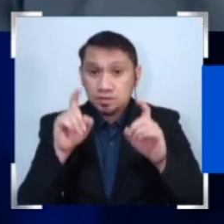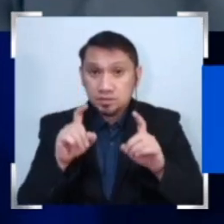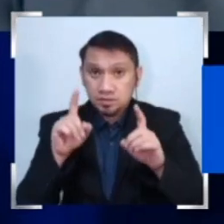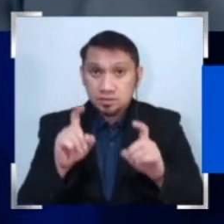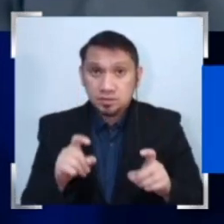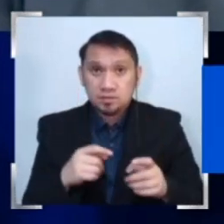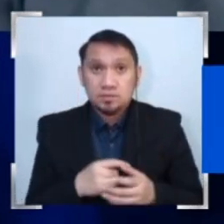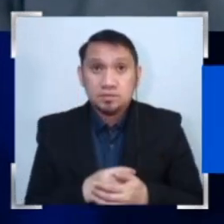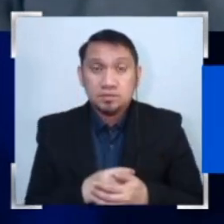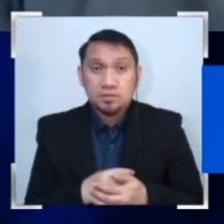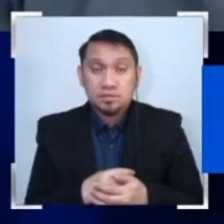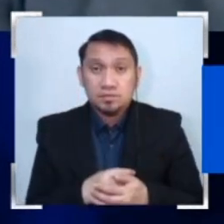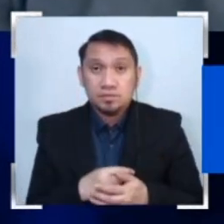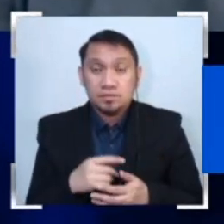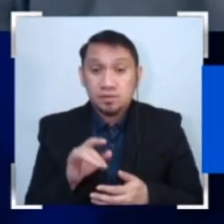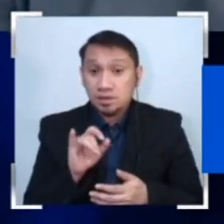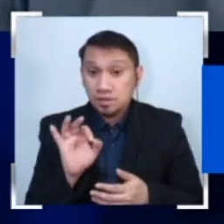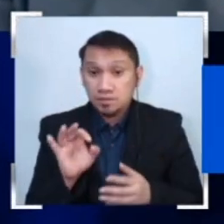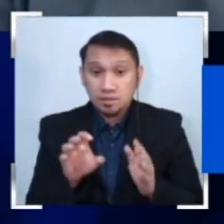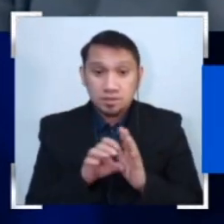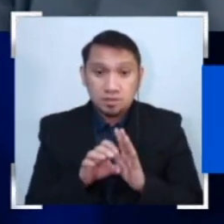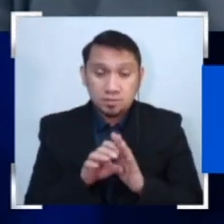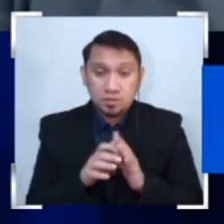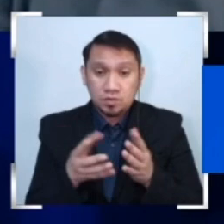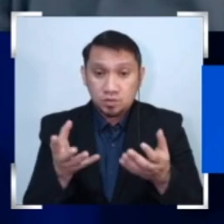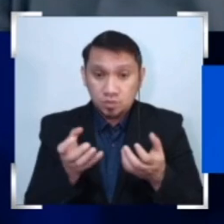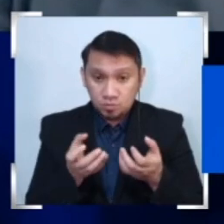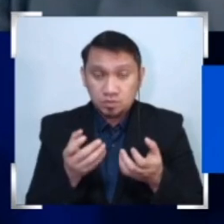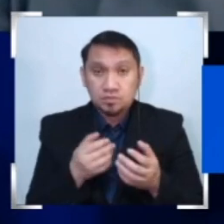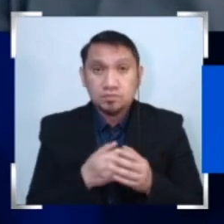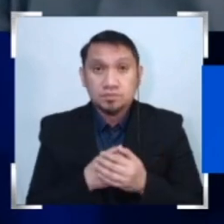namang makakuha nung diretso ng